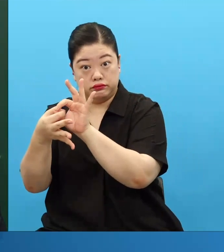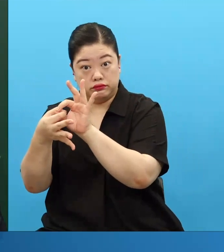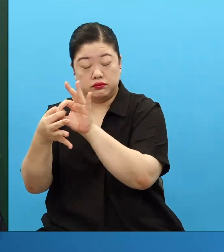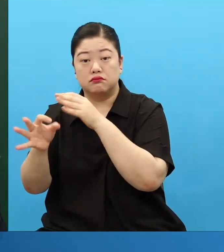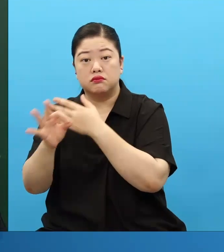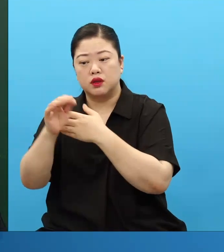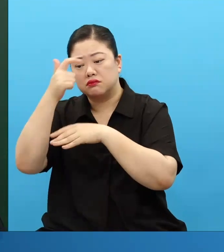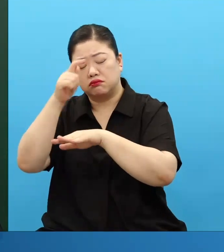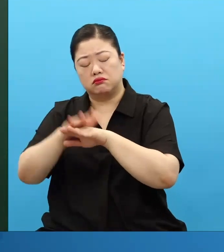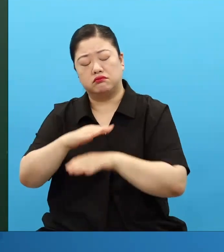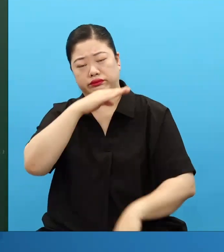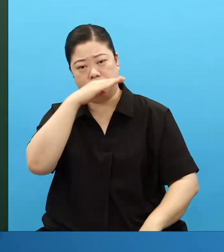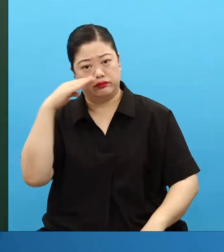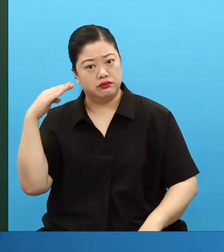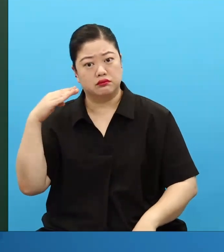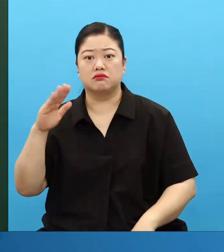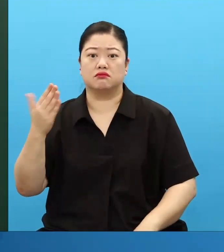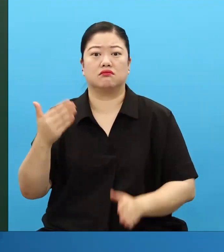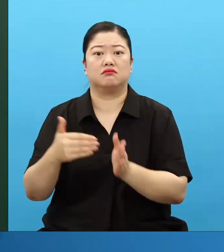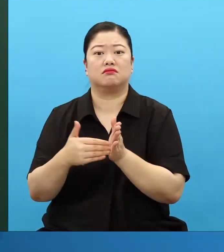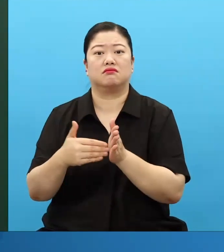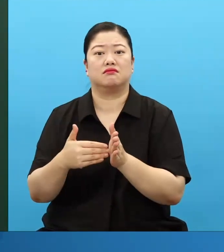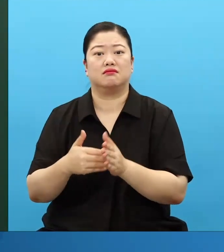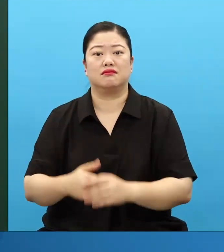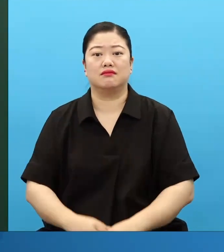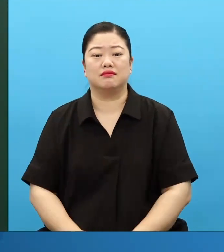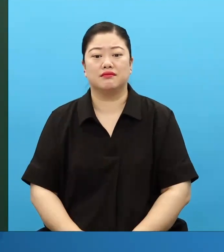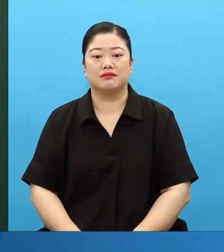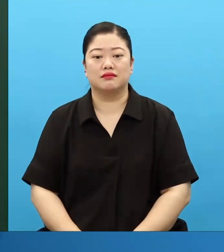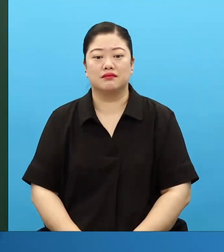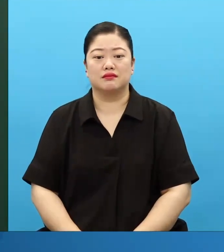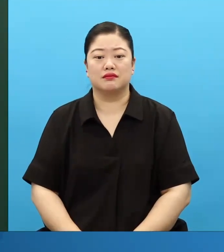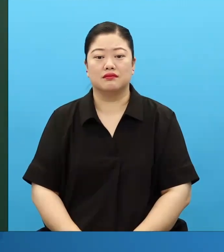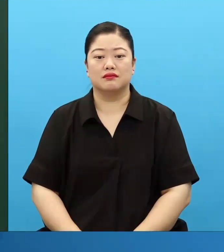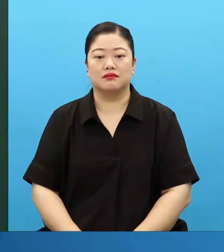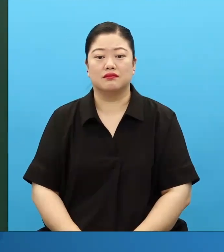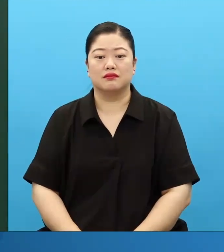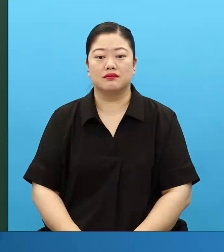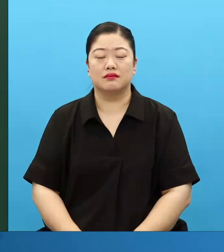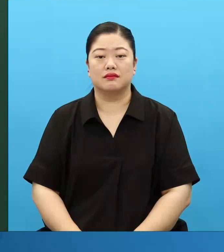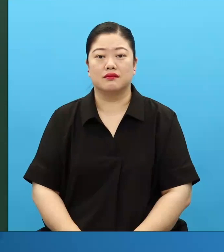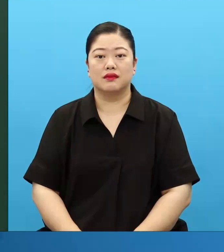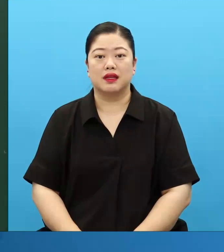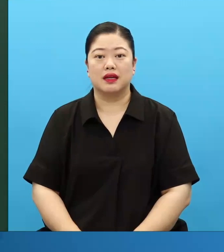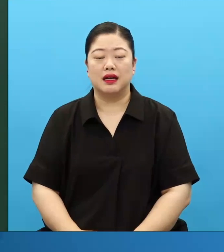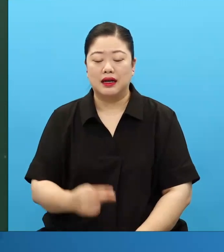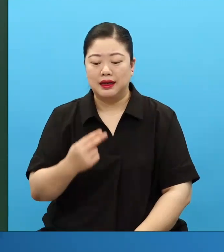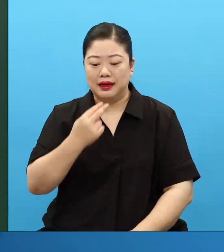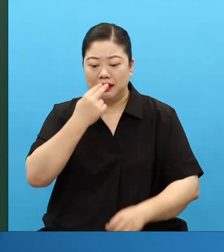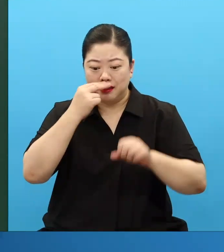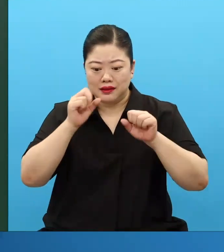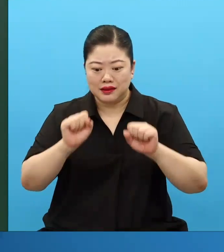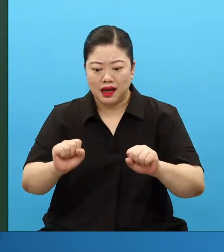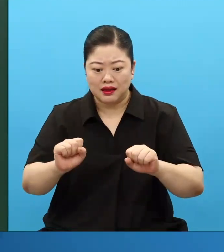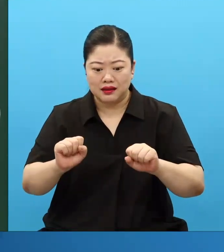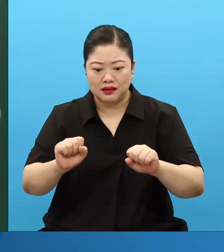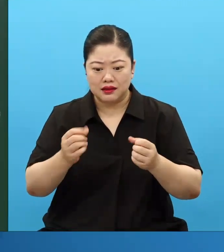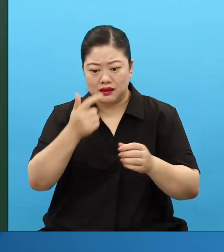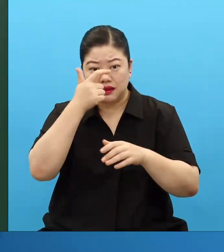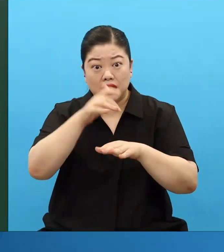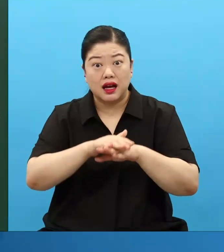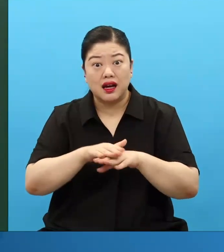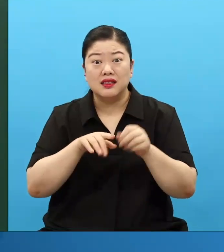시대 살릴 전도자 뭐 이런 기도를 쓰더라고요. They 그 began to 말은 use words like, oh, the evangelist to save this age. 전도하라는 말이죠. That means that they were telling me to